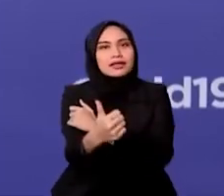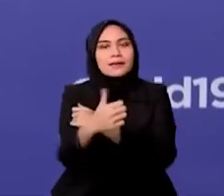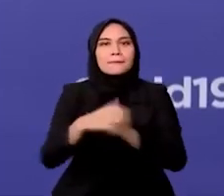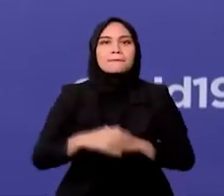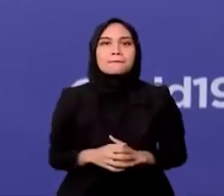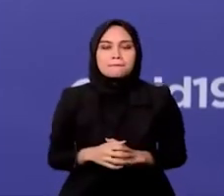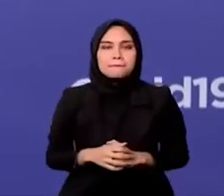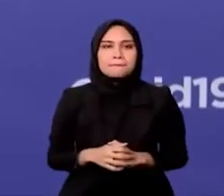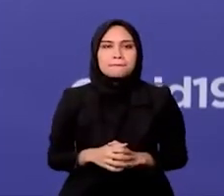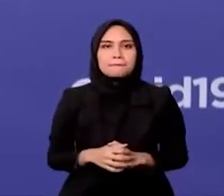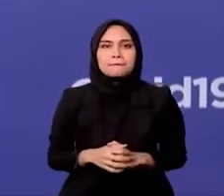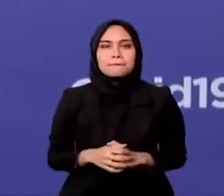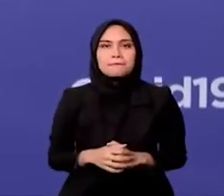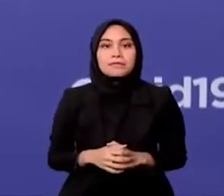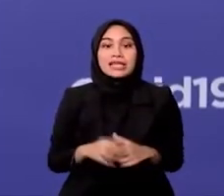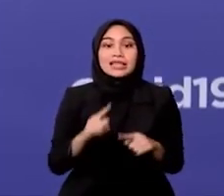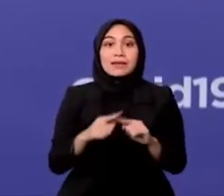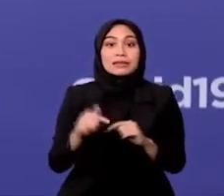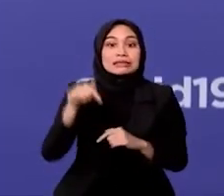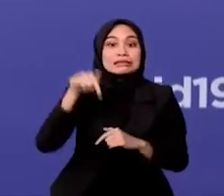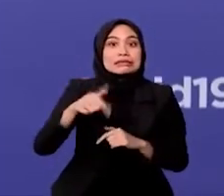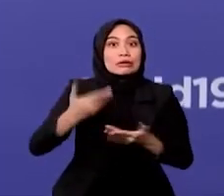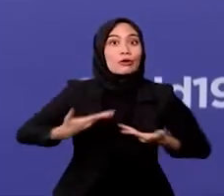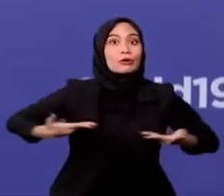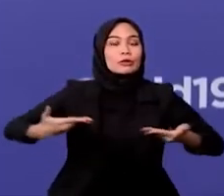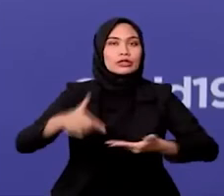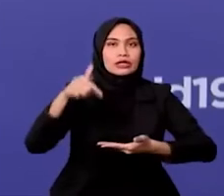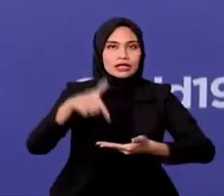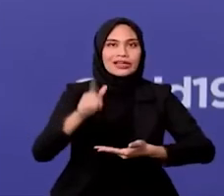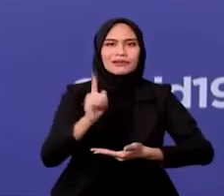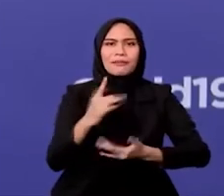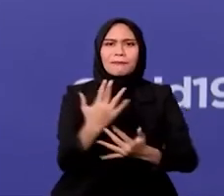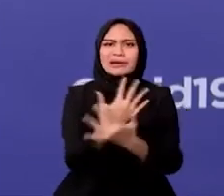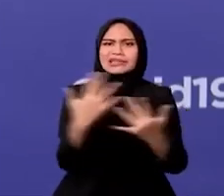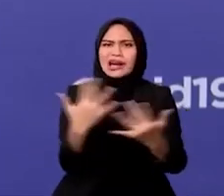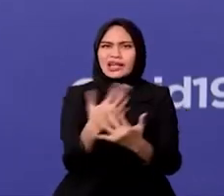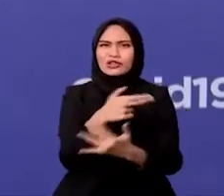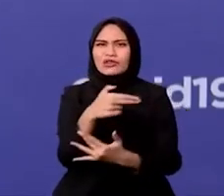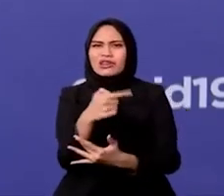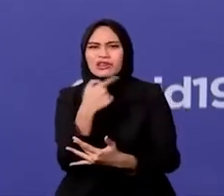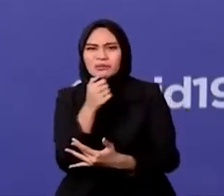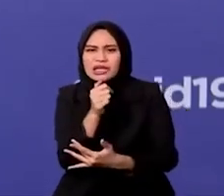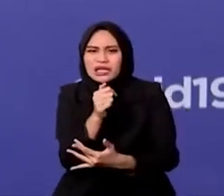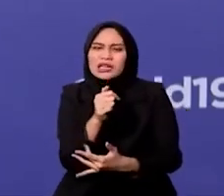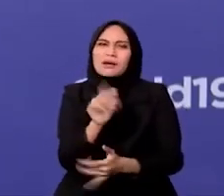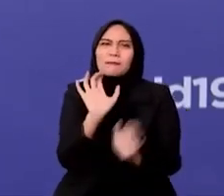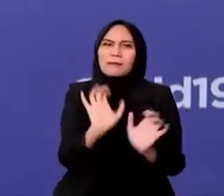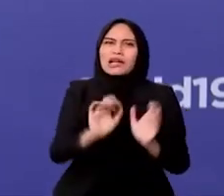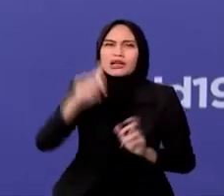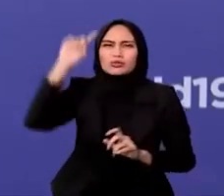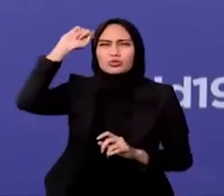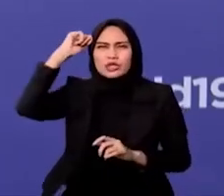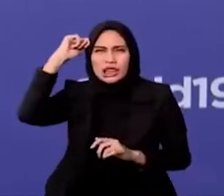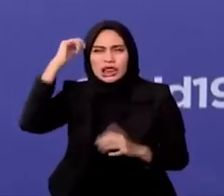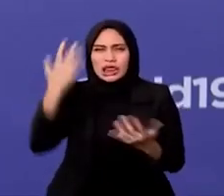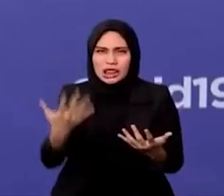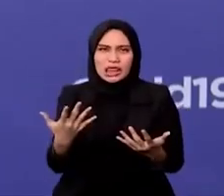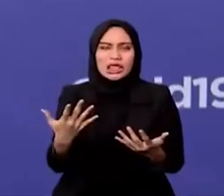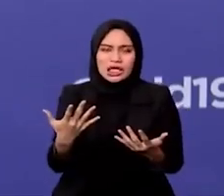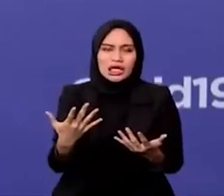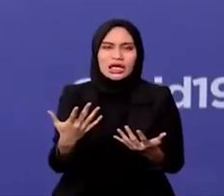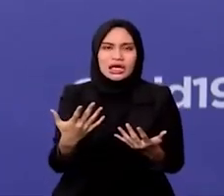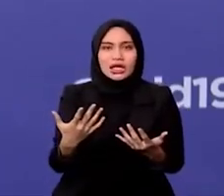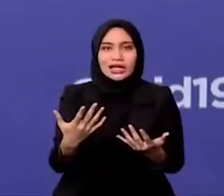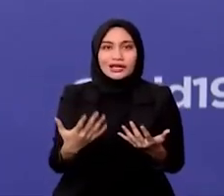untuk kali ini karena sebagian besar masyarakat sedang susah akibat terdampak copied 19